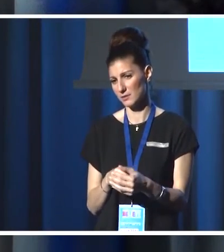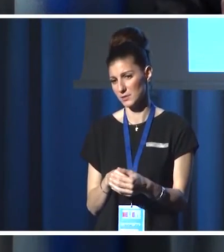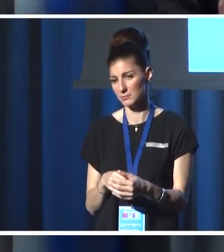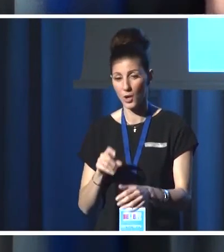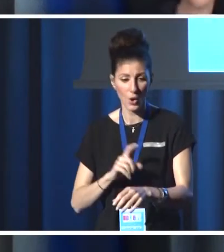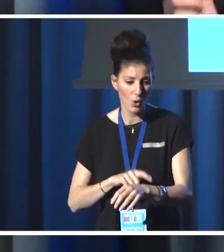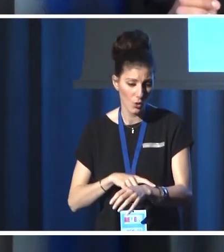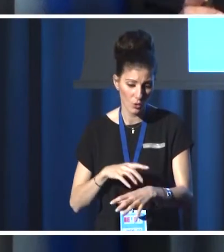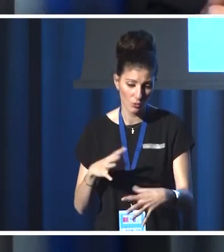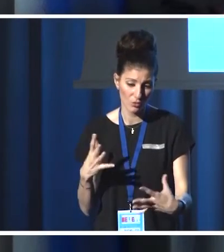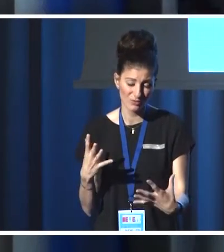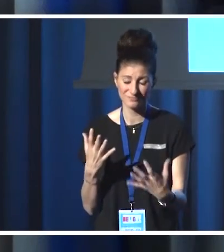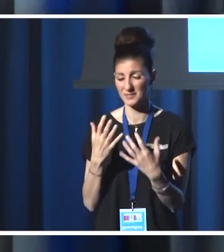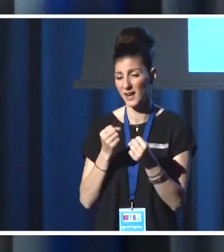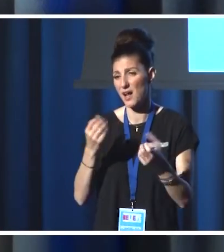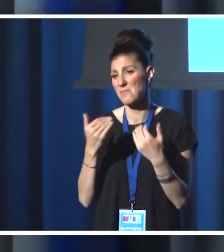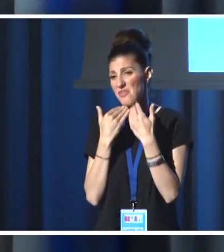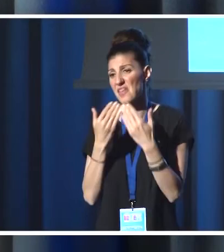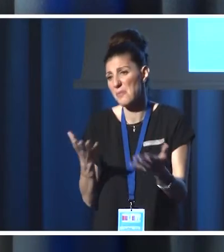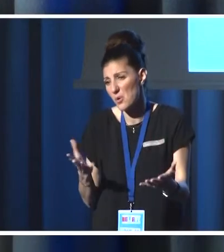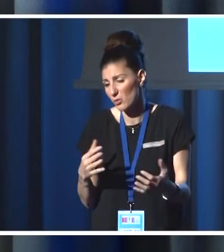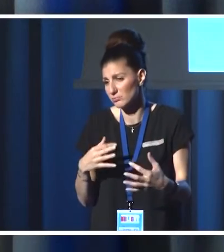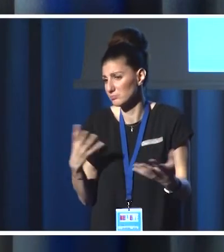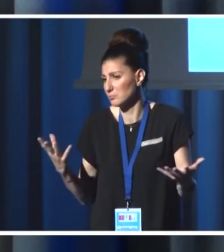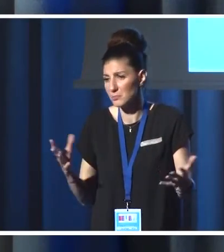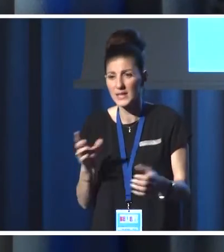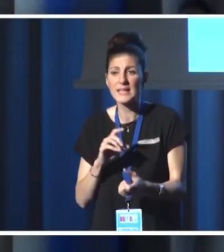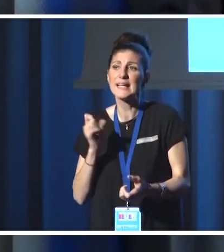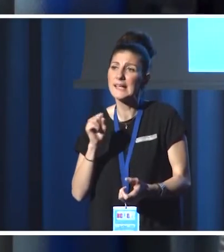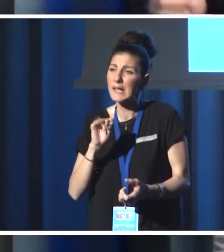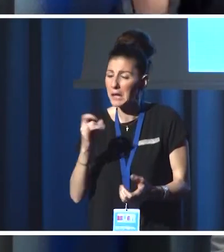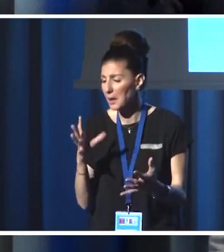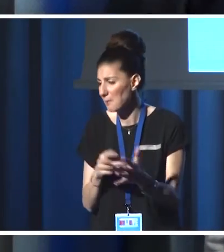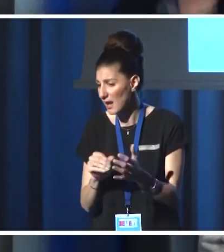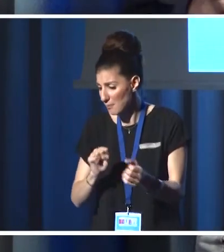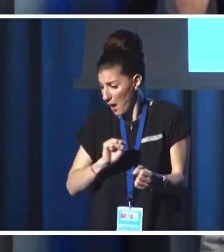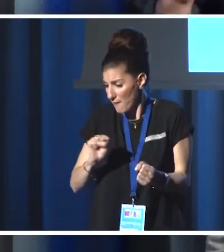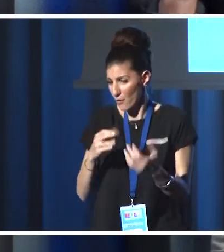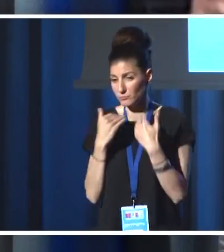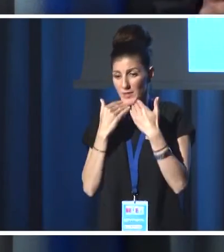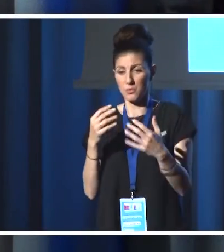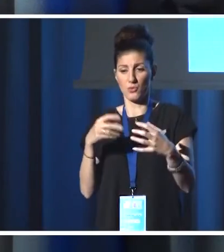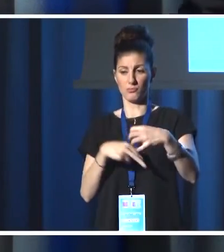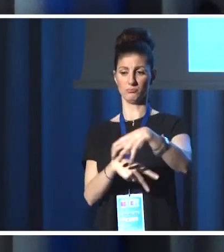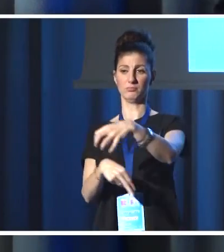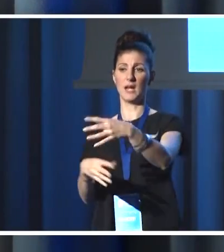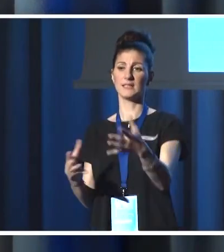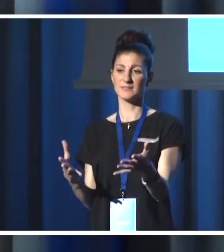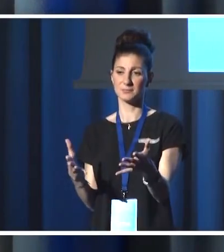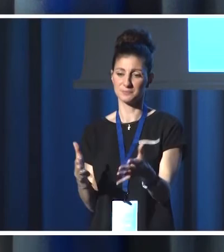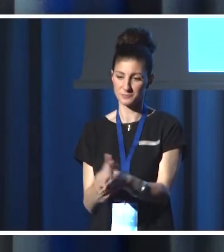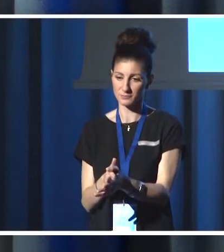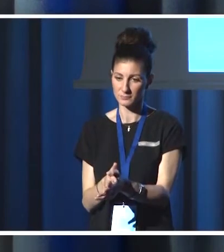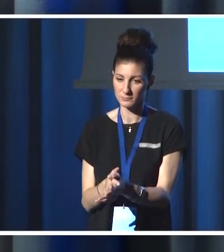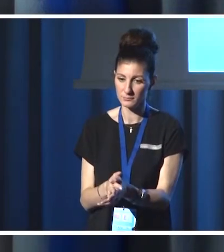χρόνο για να ασχοληθώ με αυτό ή ότι εγώ φοβάμαι θα πάω πρώτα σε αυτό που θα μου πει ότι